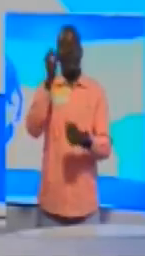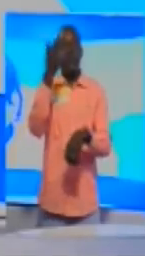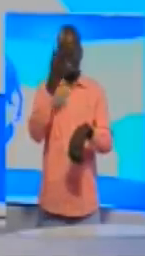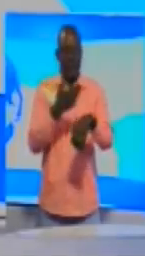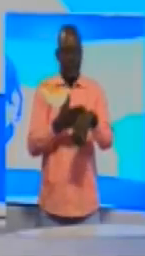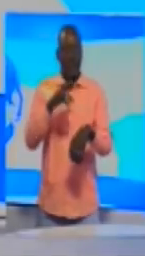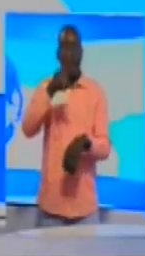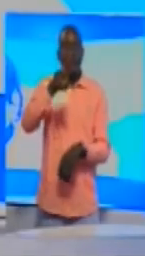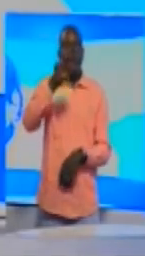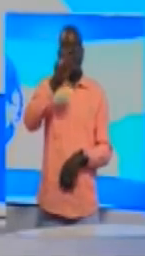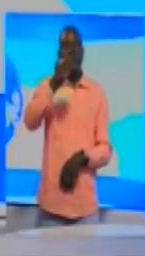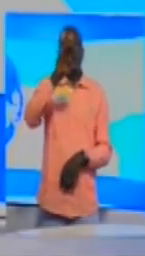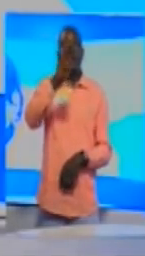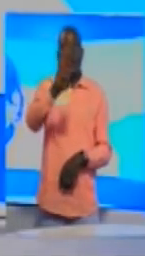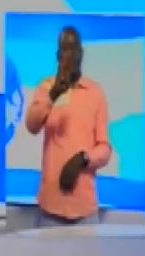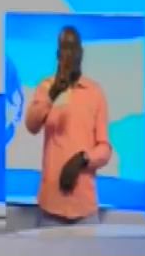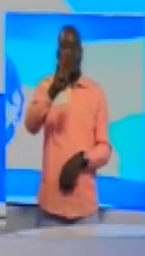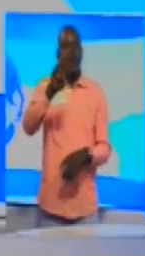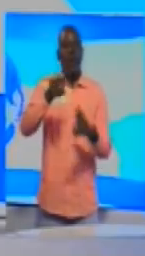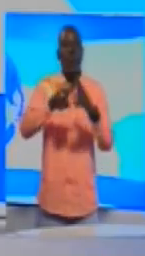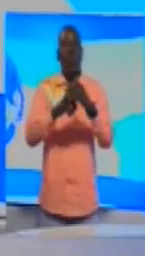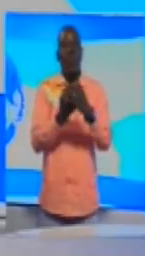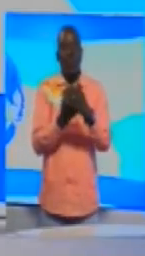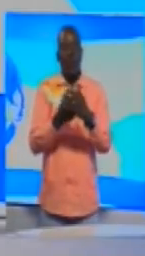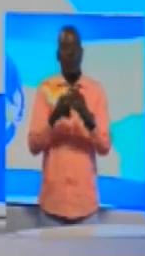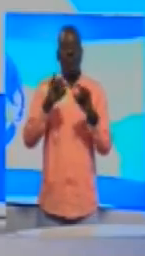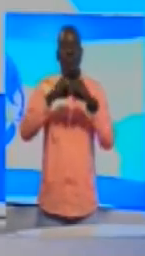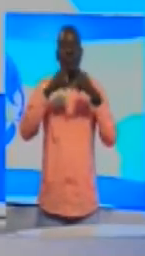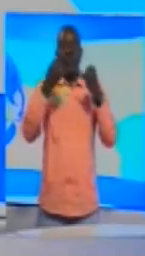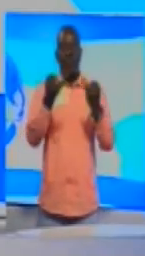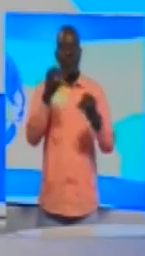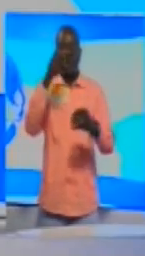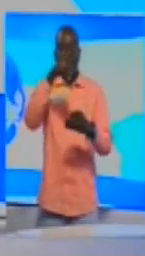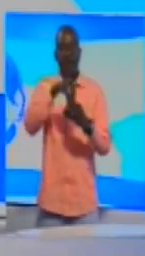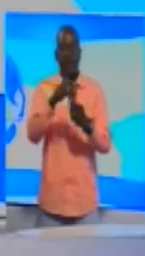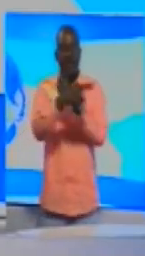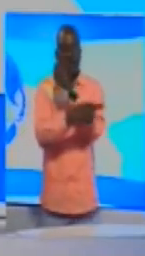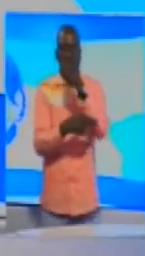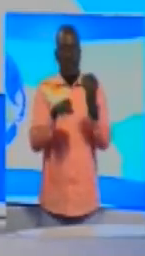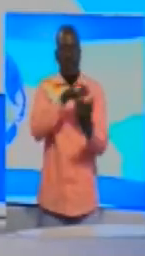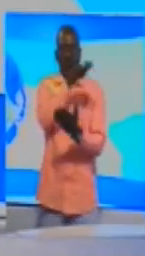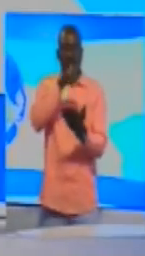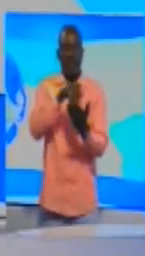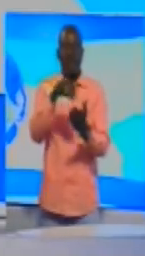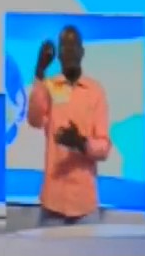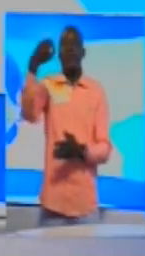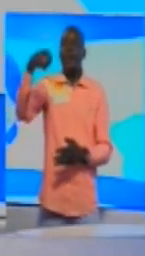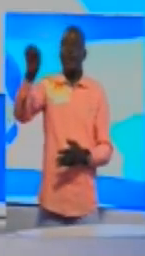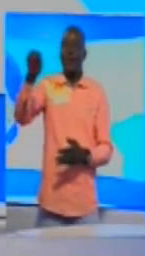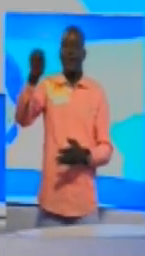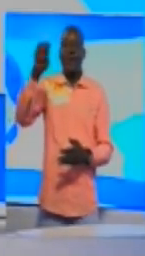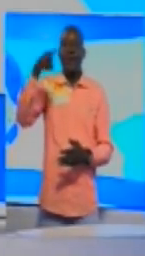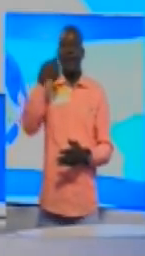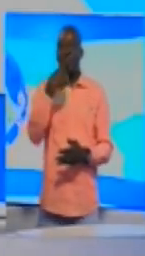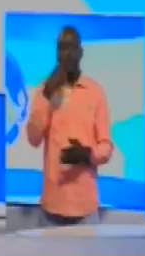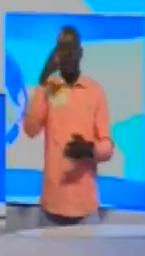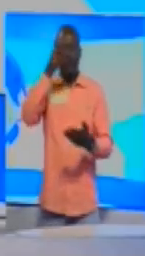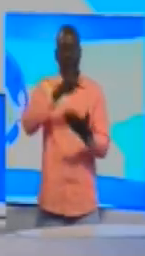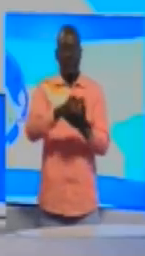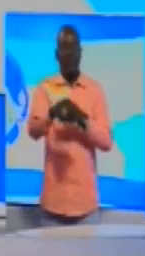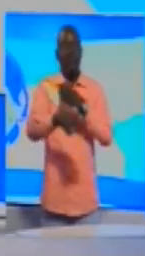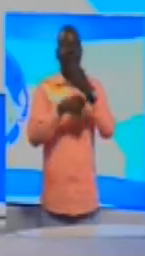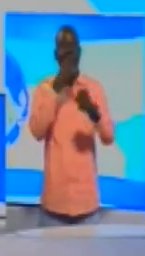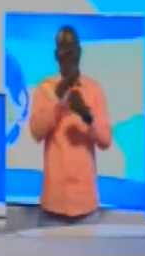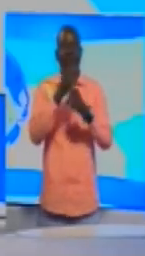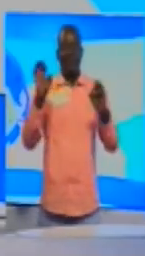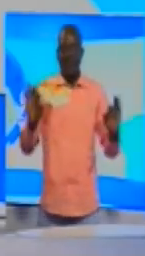la télévision du Burkina. On commence ce journal dans la région du centre-est qui abrite cette année les